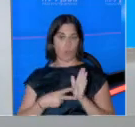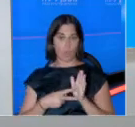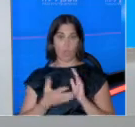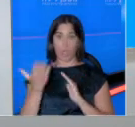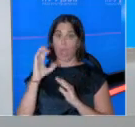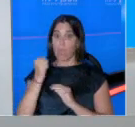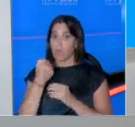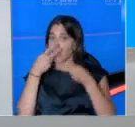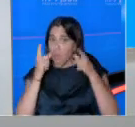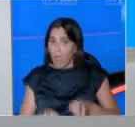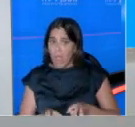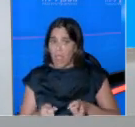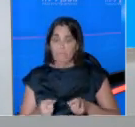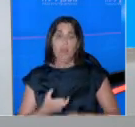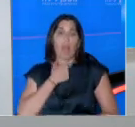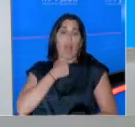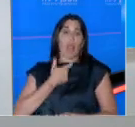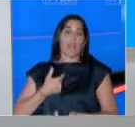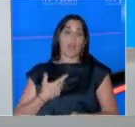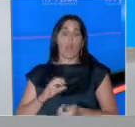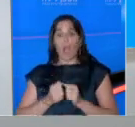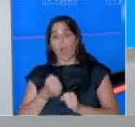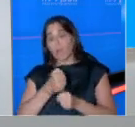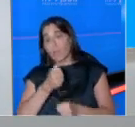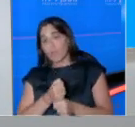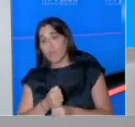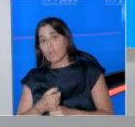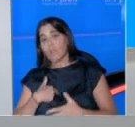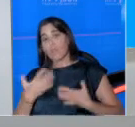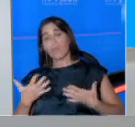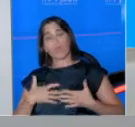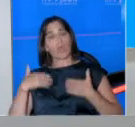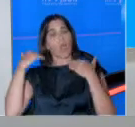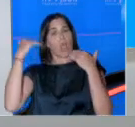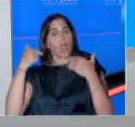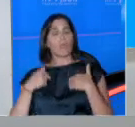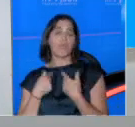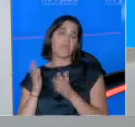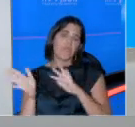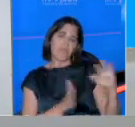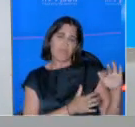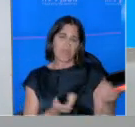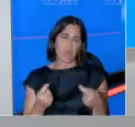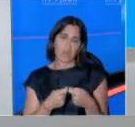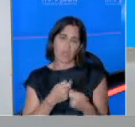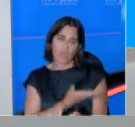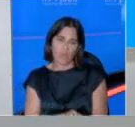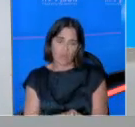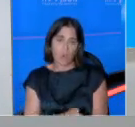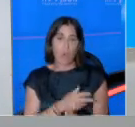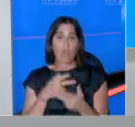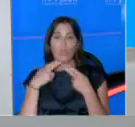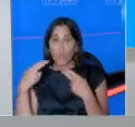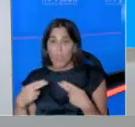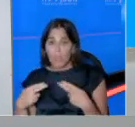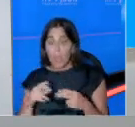היו חייבים ככוח המציאות, או האם הם עושים את זה מאיזה גדלות נפש? זה דיון אחר, אני בוחרת בכלל לא לעסוק בו. במבחן התוצאה, אם